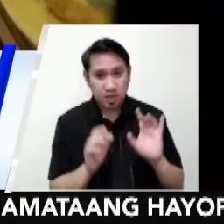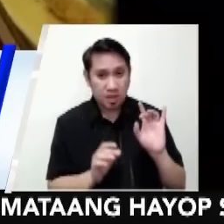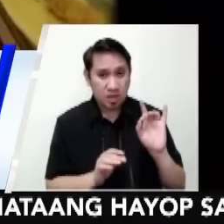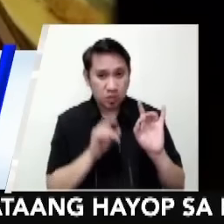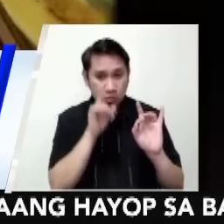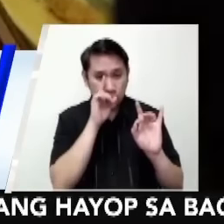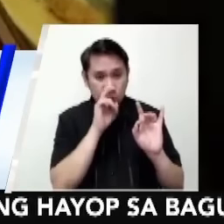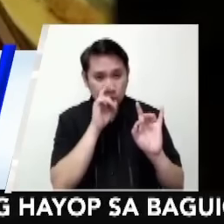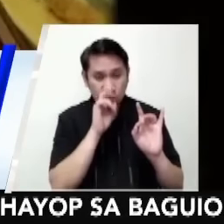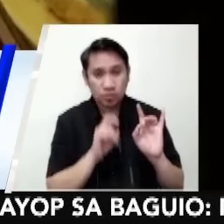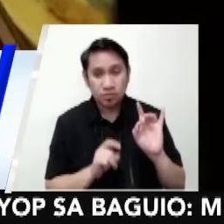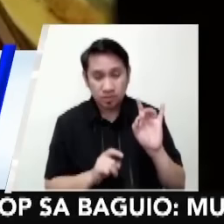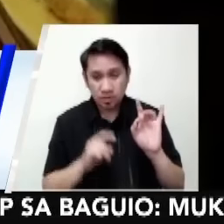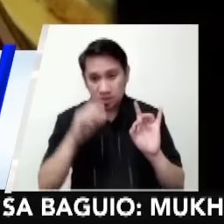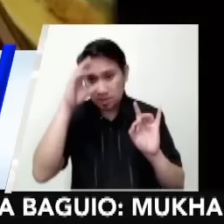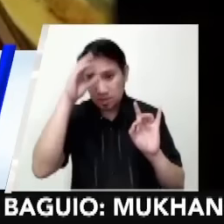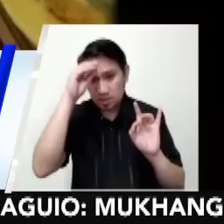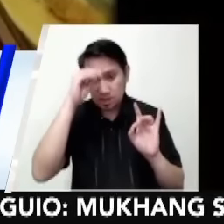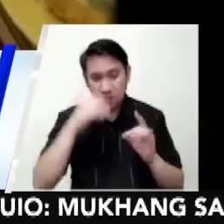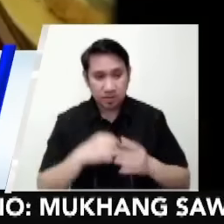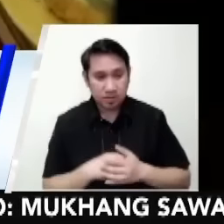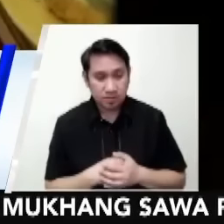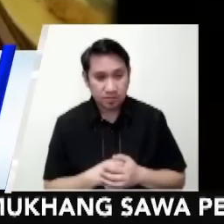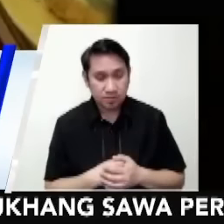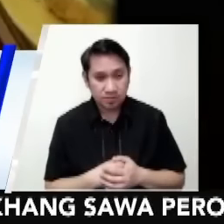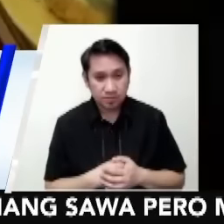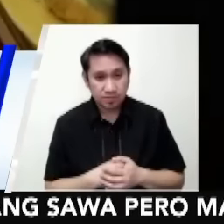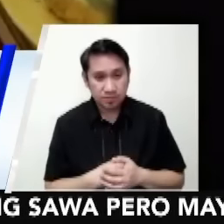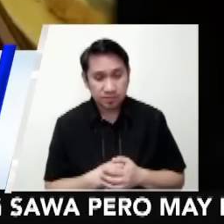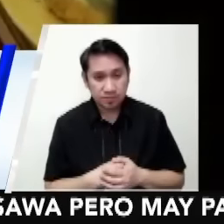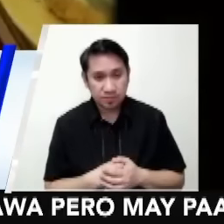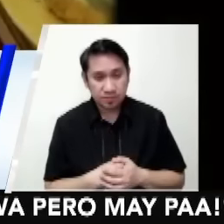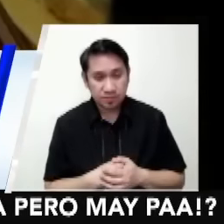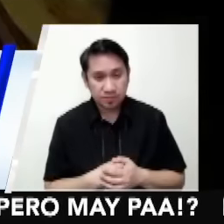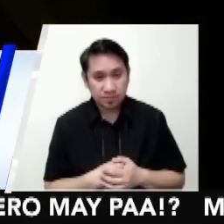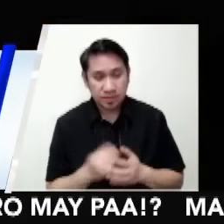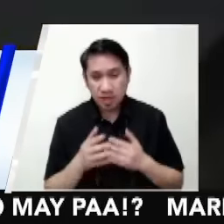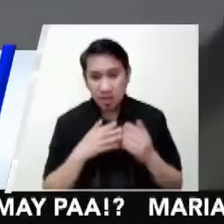Jacob Anderson Manrique ng mga rescuer kahit nang magdilim.